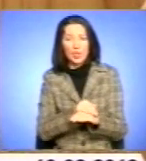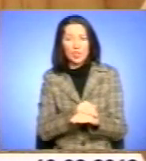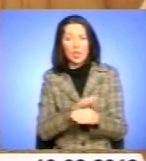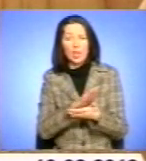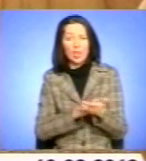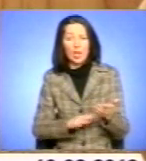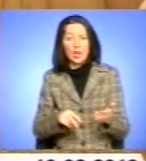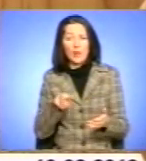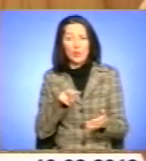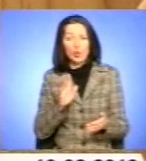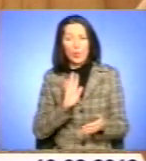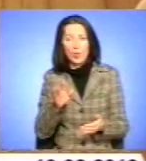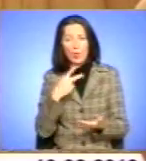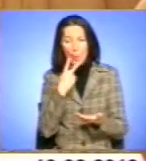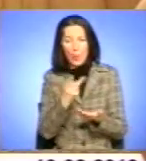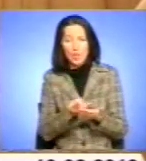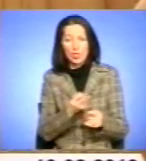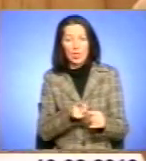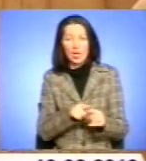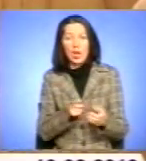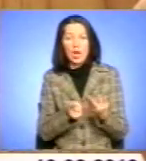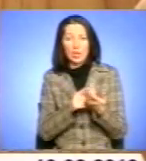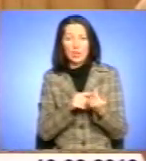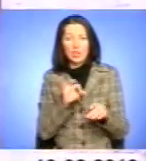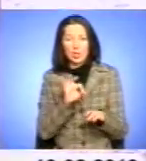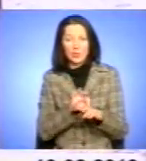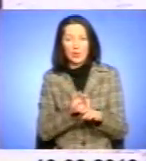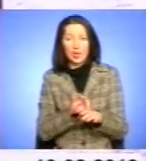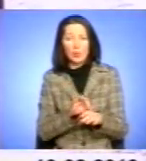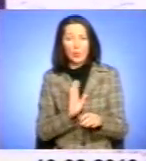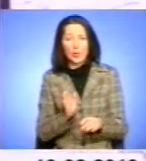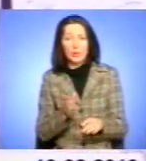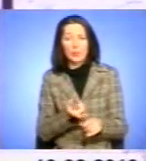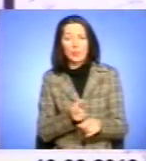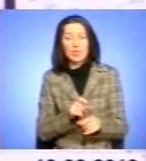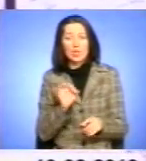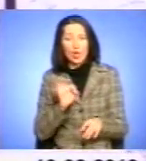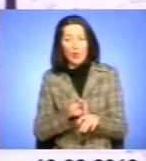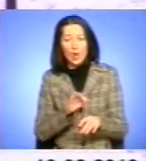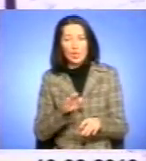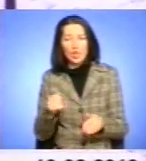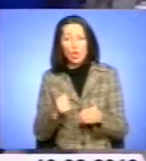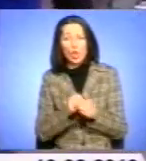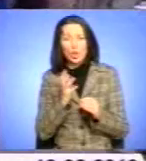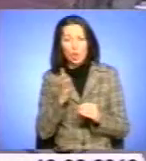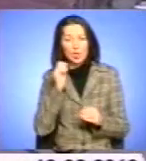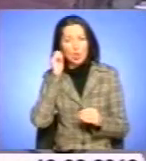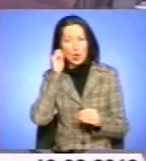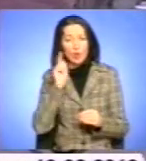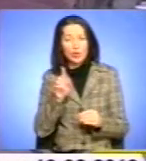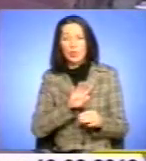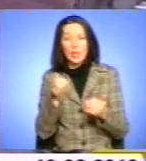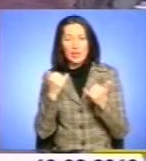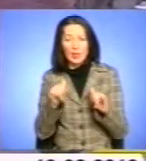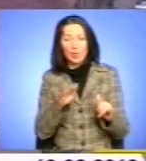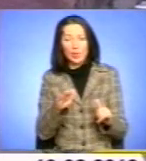Далі в лютому ми вже будемо бачити, як якісь хворим в кінці лютого. Більшість хворих – це діти до 14 років, що й не дивно, адже